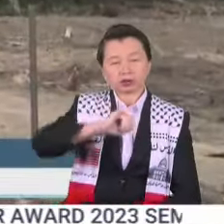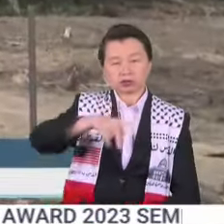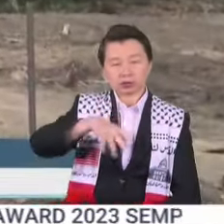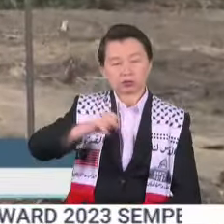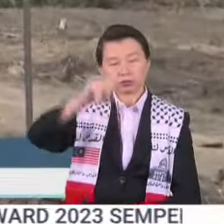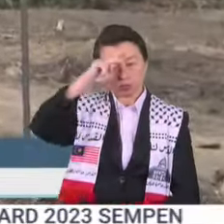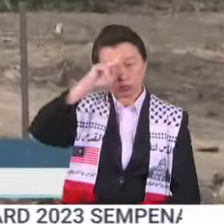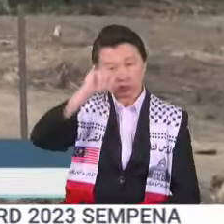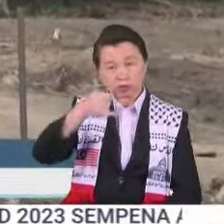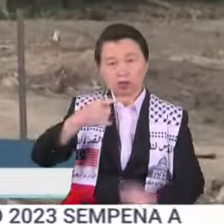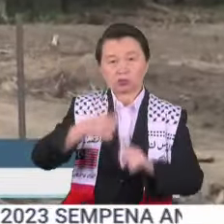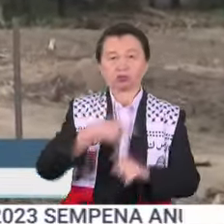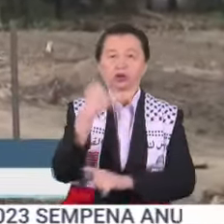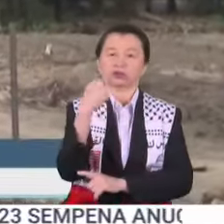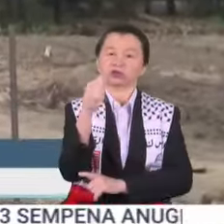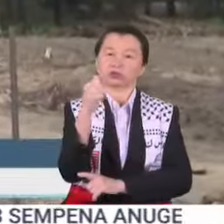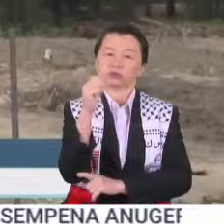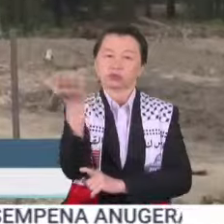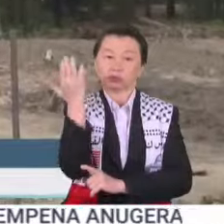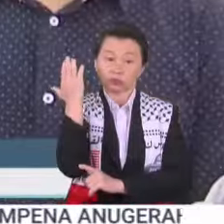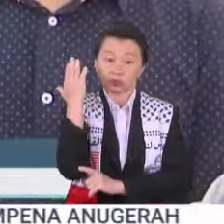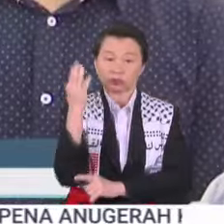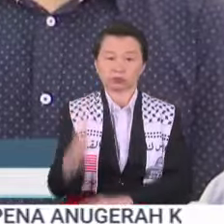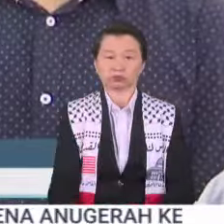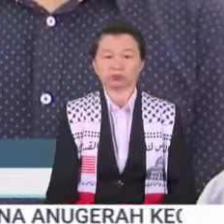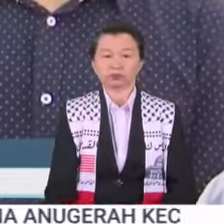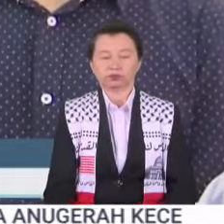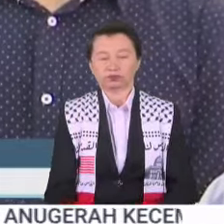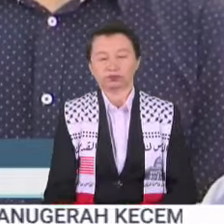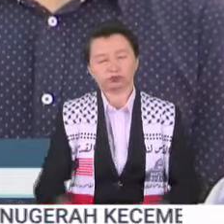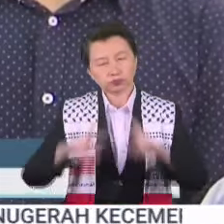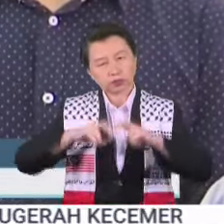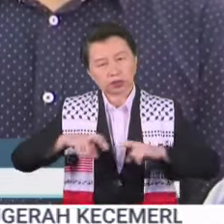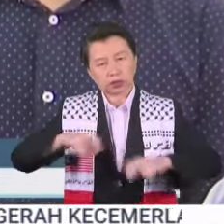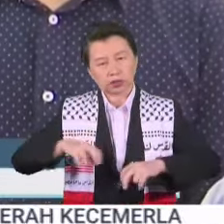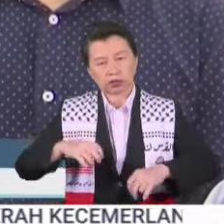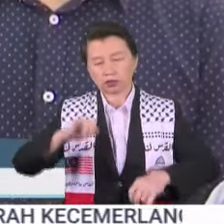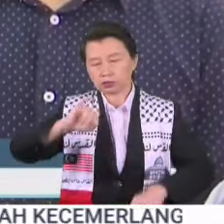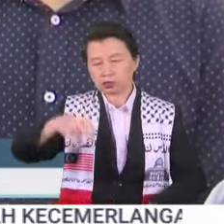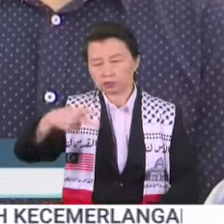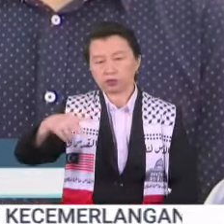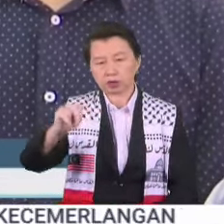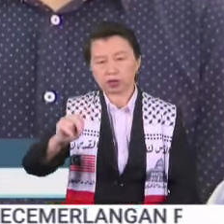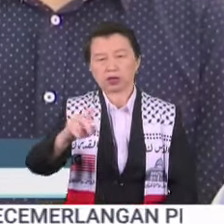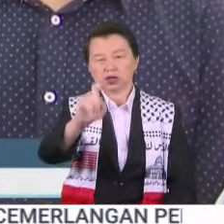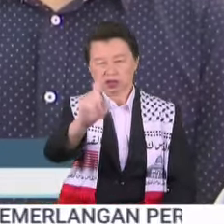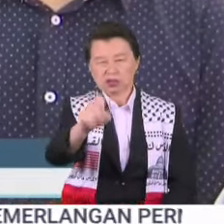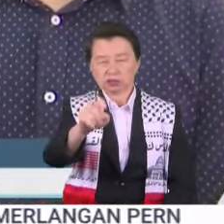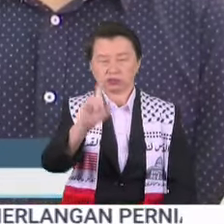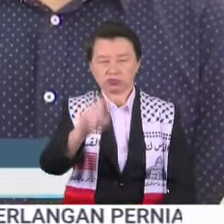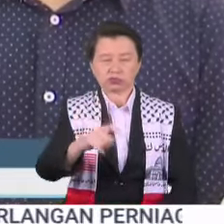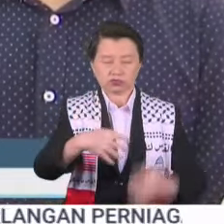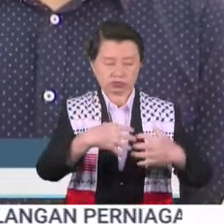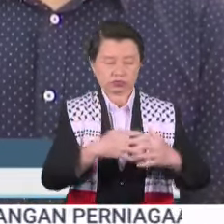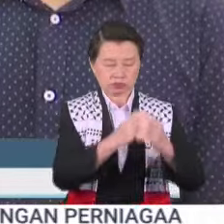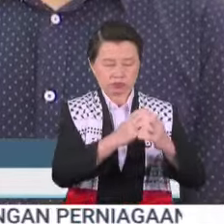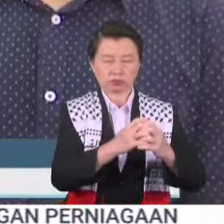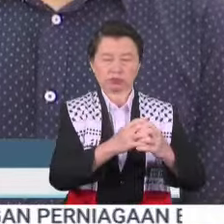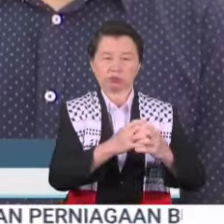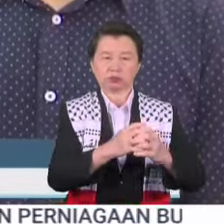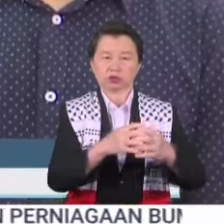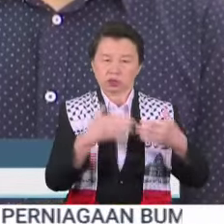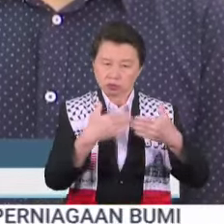JPN Putrajaya pada Oktober lepas. Dan daripada kajian Jabatan Pendaftaran Negara, memang ada keperluan untuk